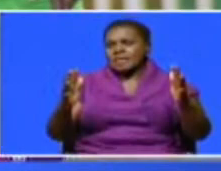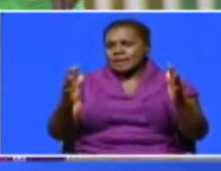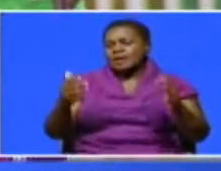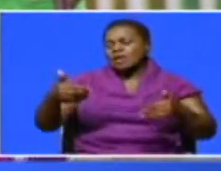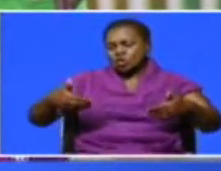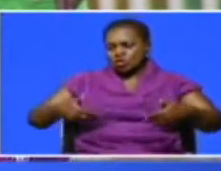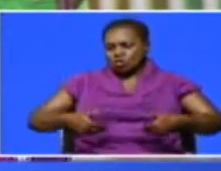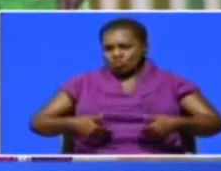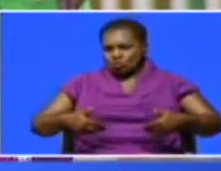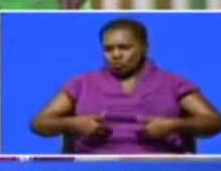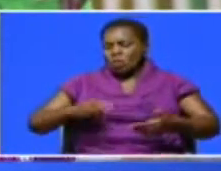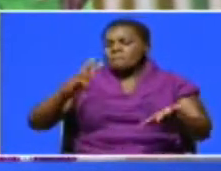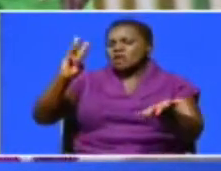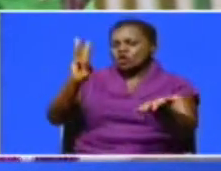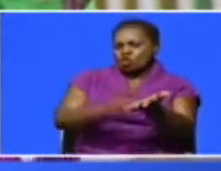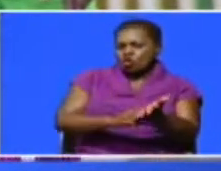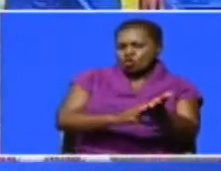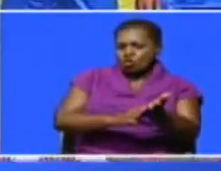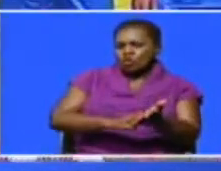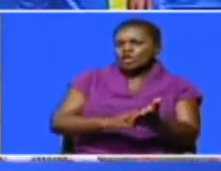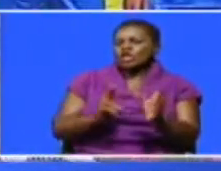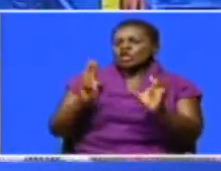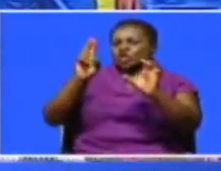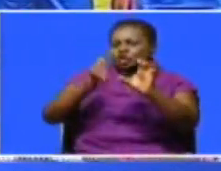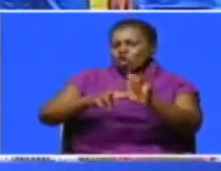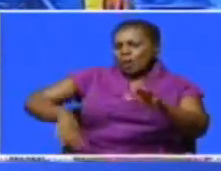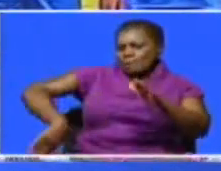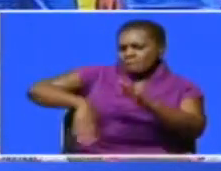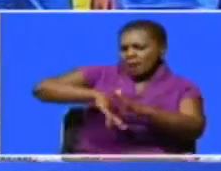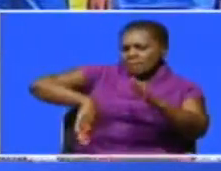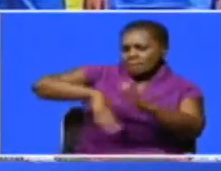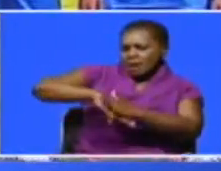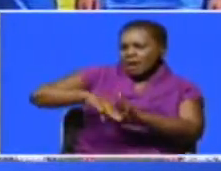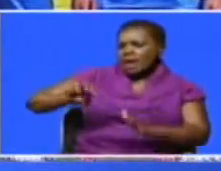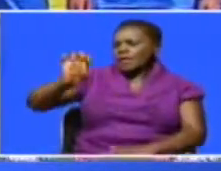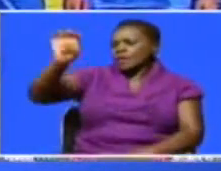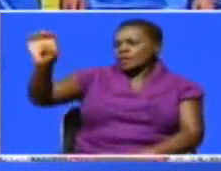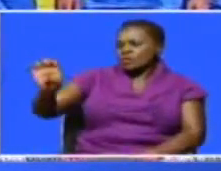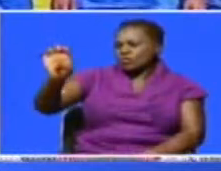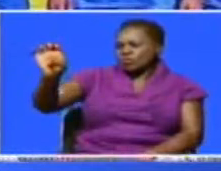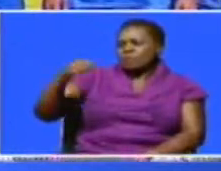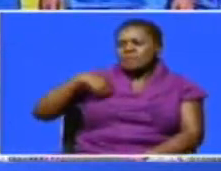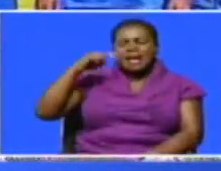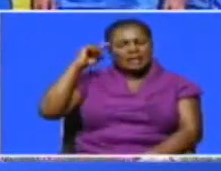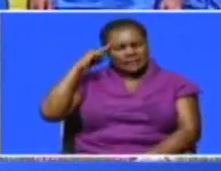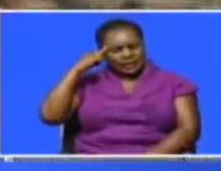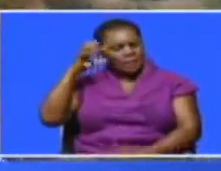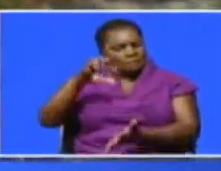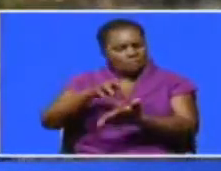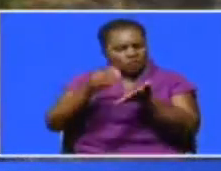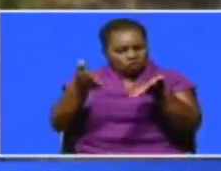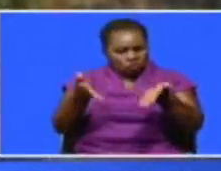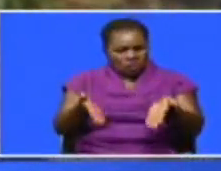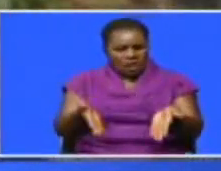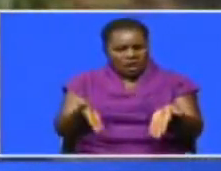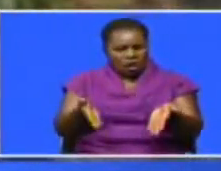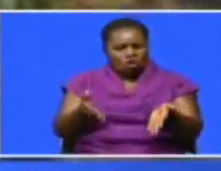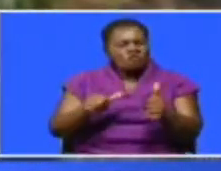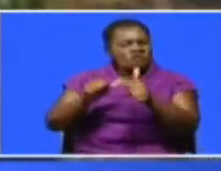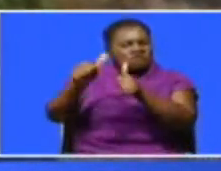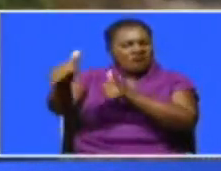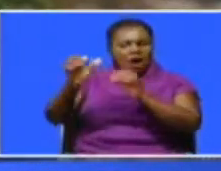vijana from Migori wakicheza ligi za juu kwa Europe, na nadhani mali tumefika saa hii si